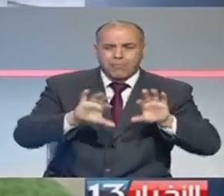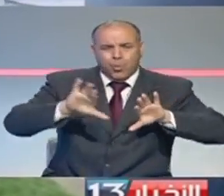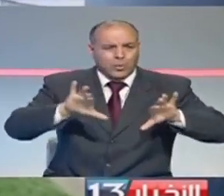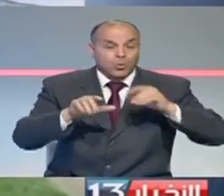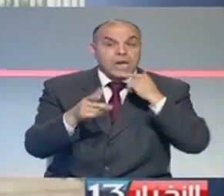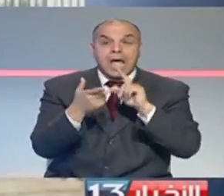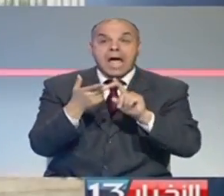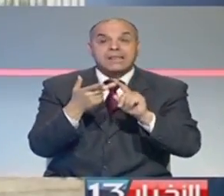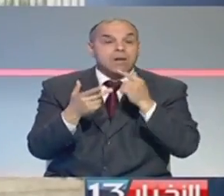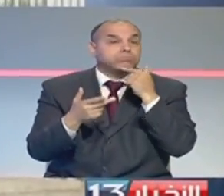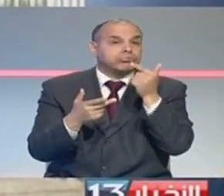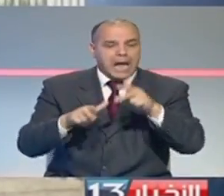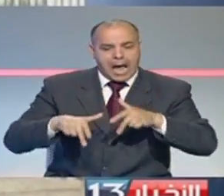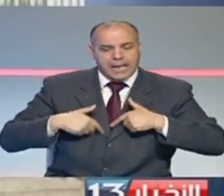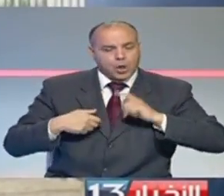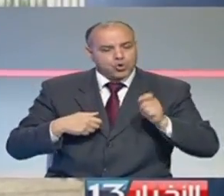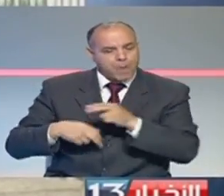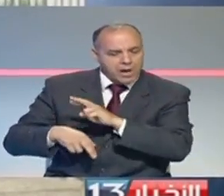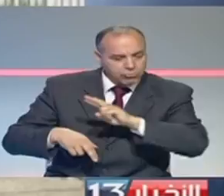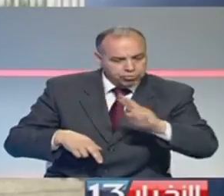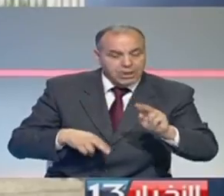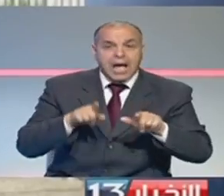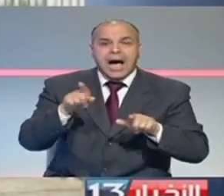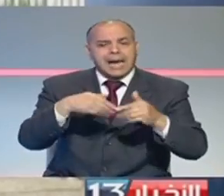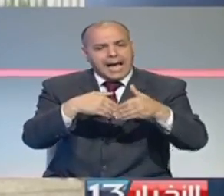في حال اعاده الحياه بشكل كامل عن قريب